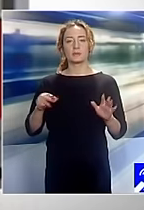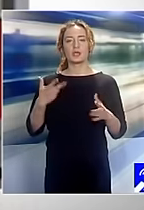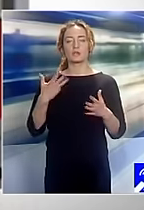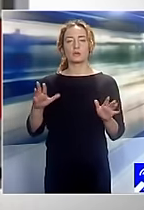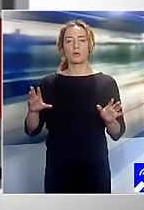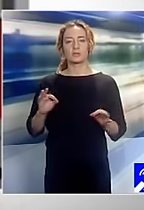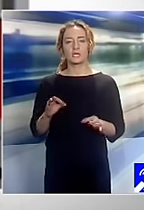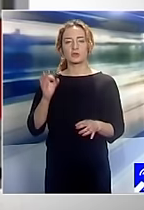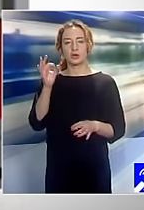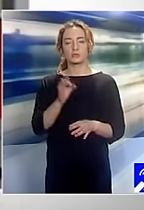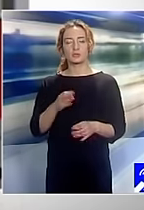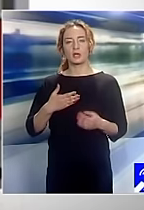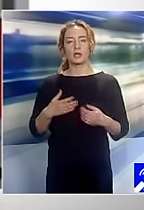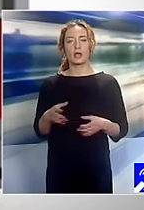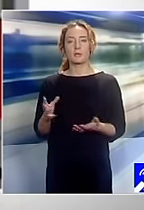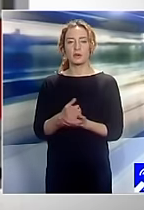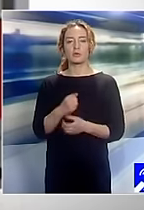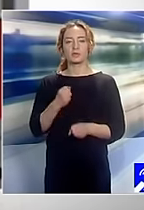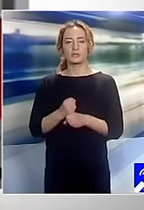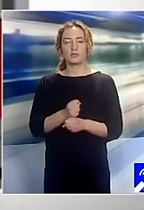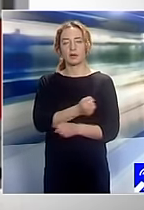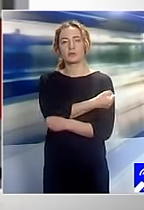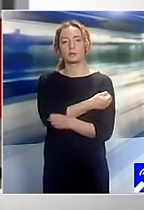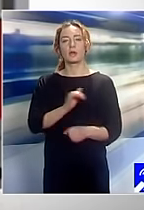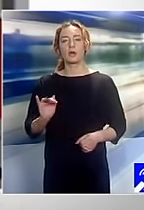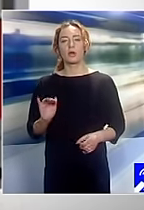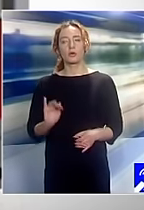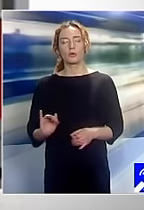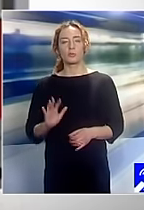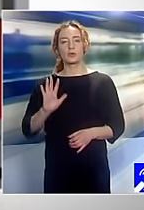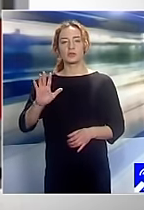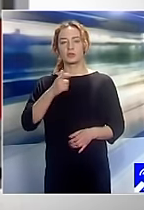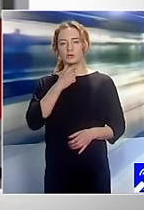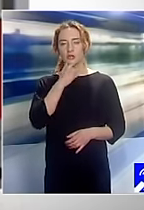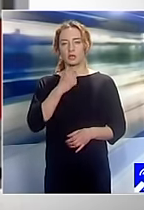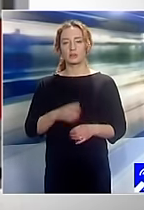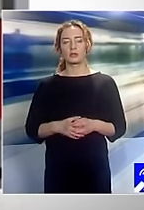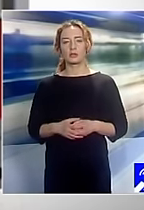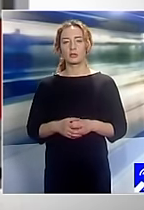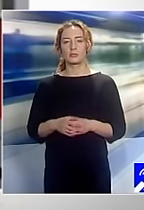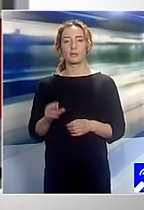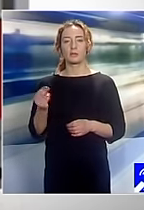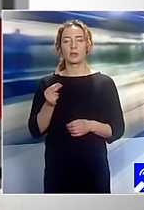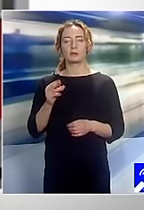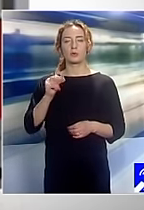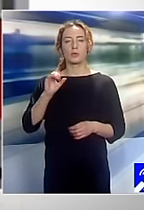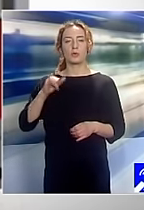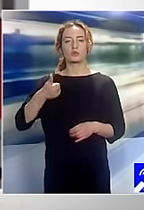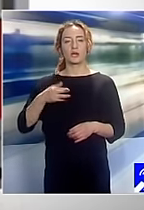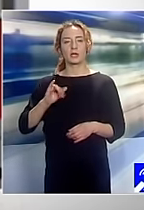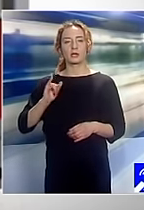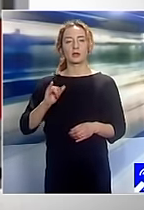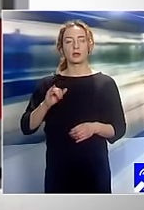să recuperăm. La fel și copiii în vârstă de 5 ani, apropo de vaccinul acesta pentru pojar, copiii de 6 ani au primit vaccin, copiii